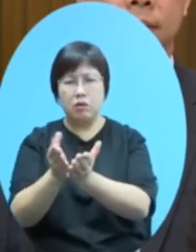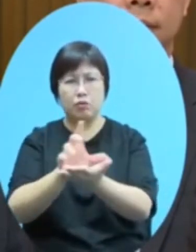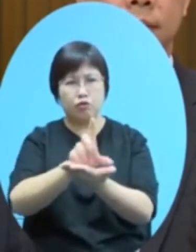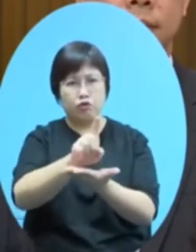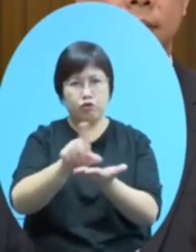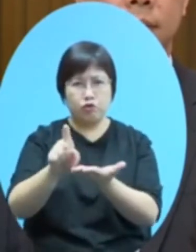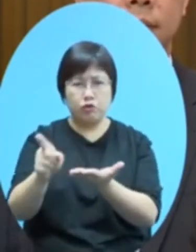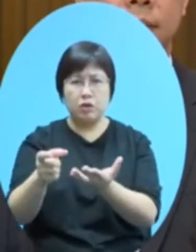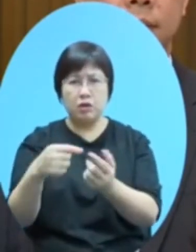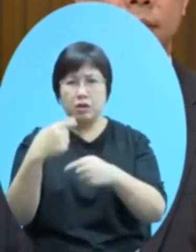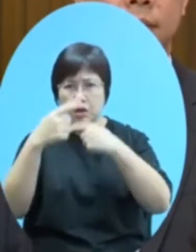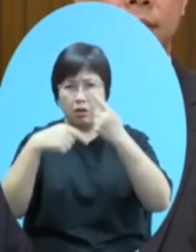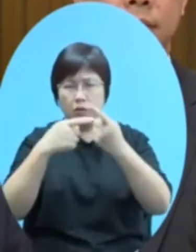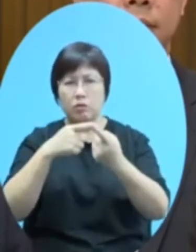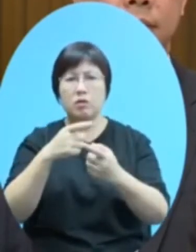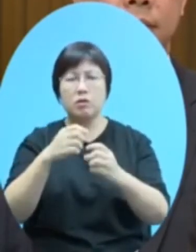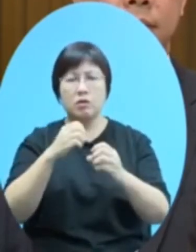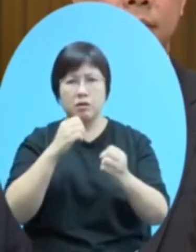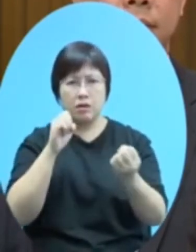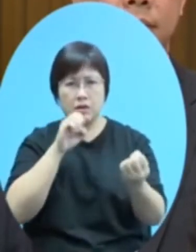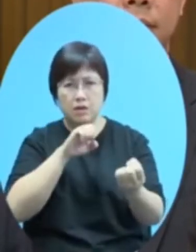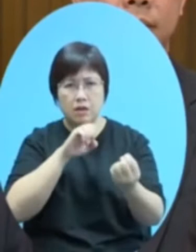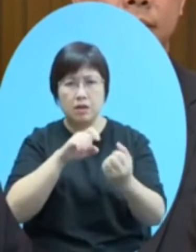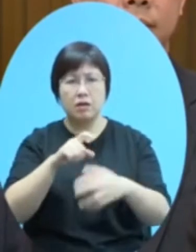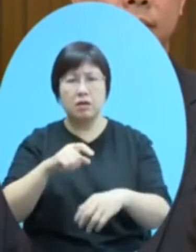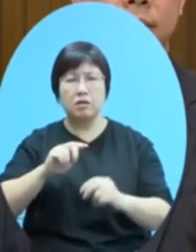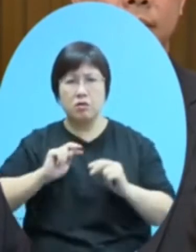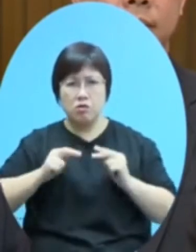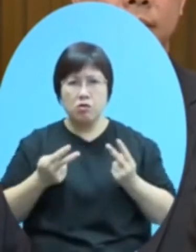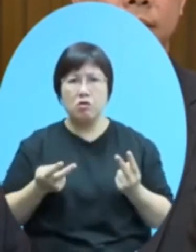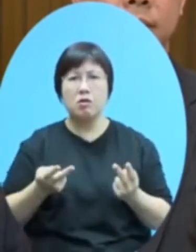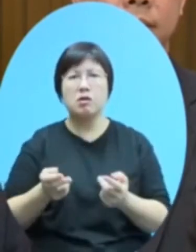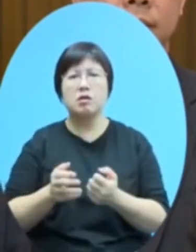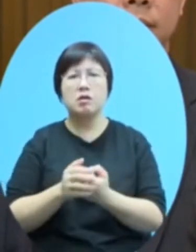通，改善我們自己。希望大家